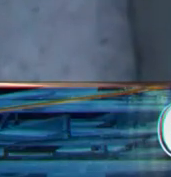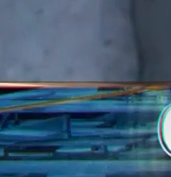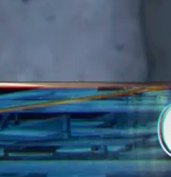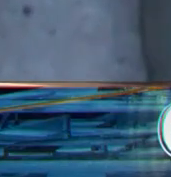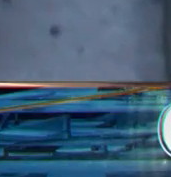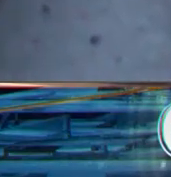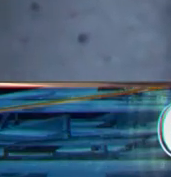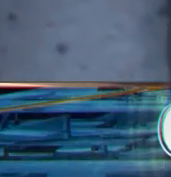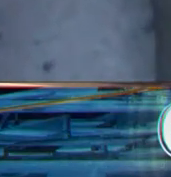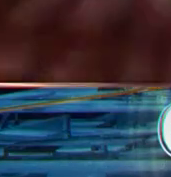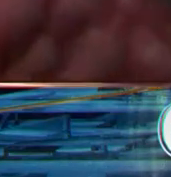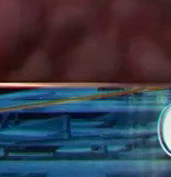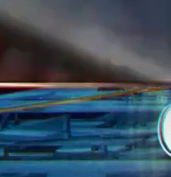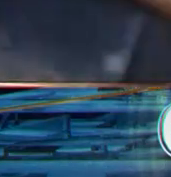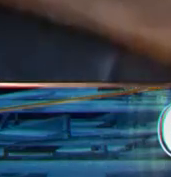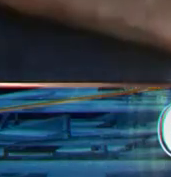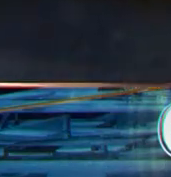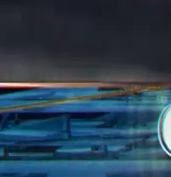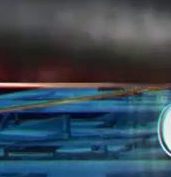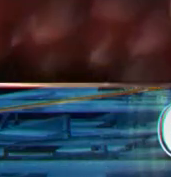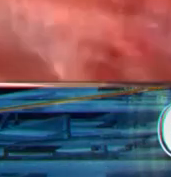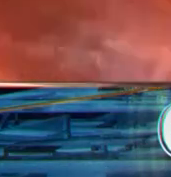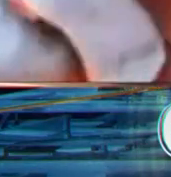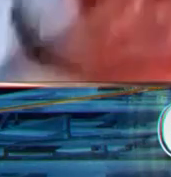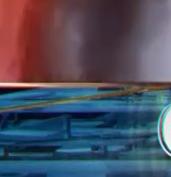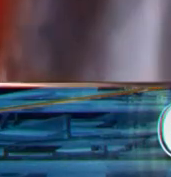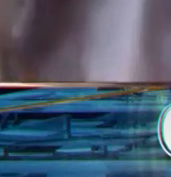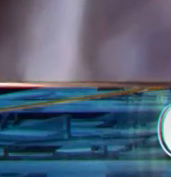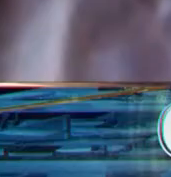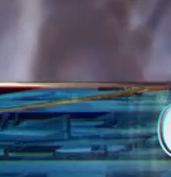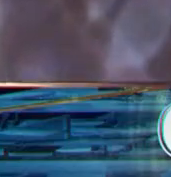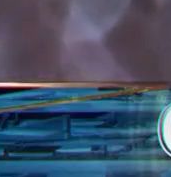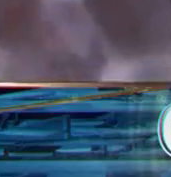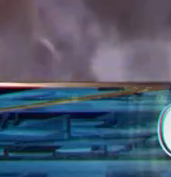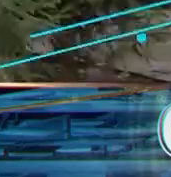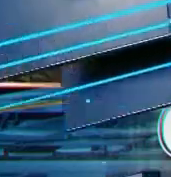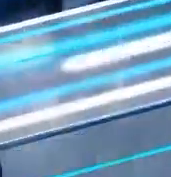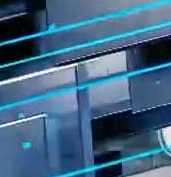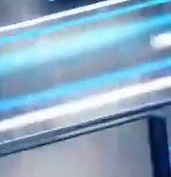обязательства. Егерь национального парка застрелил краснокнижного джейрана. Проводится следствие.